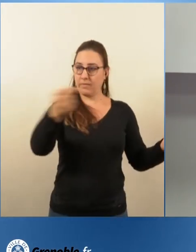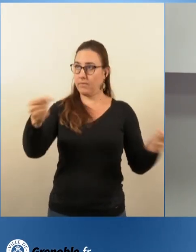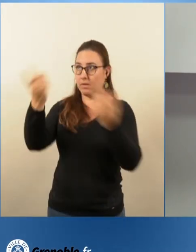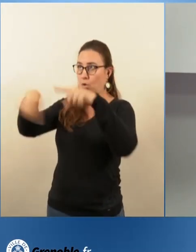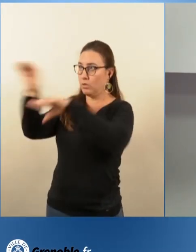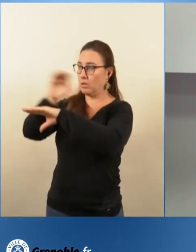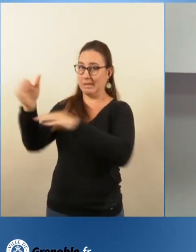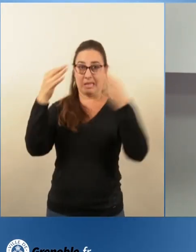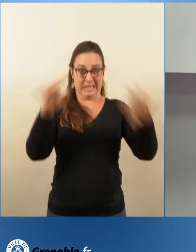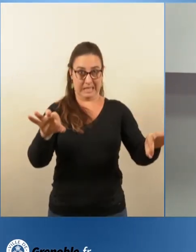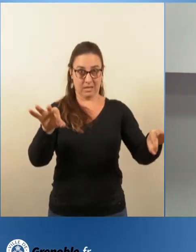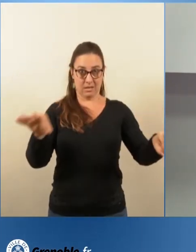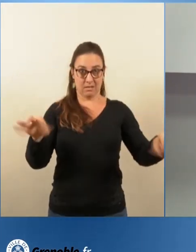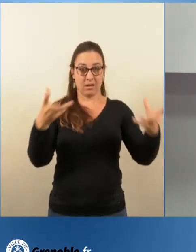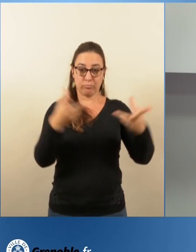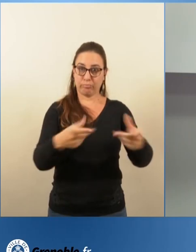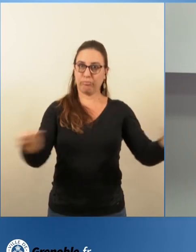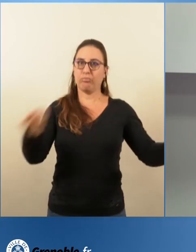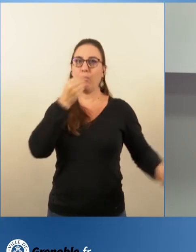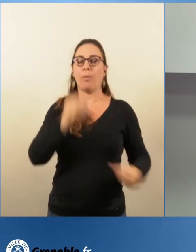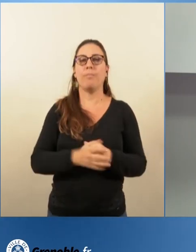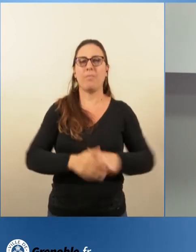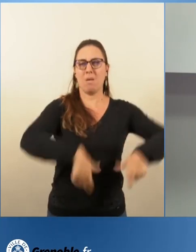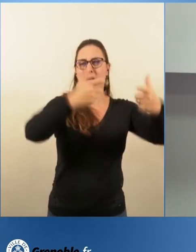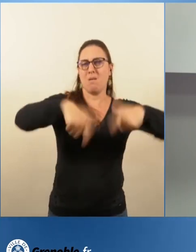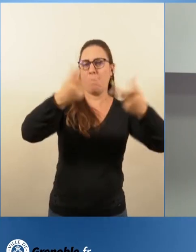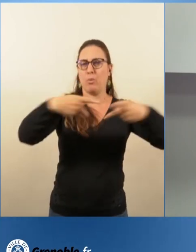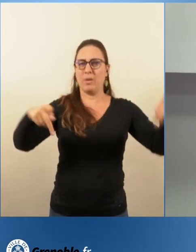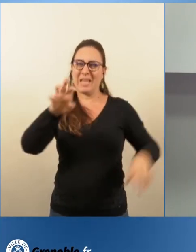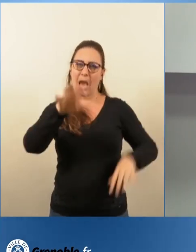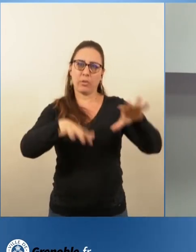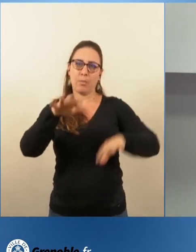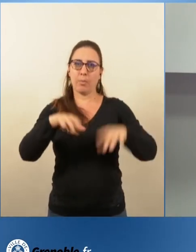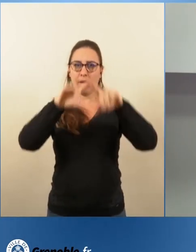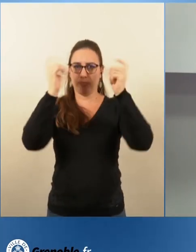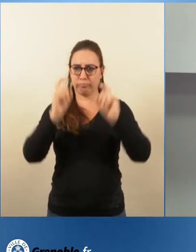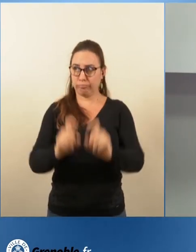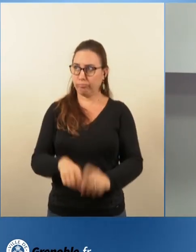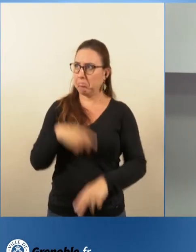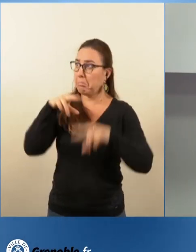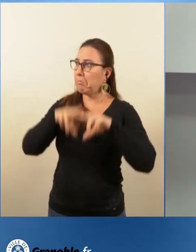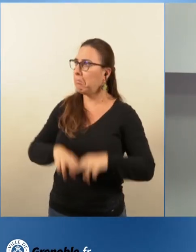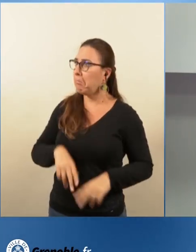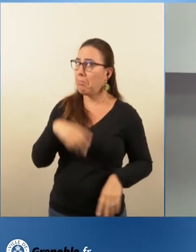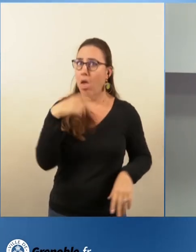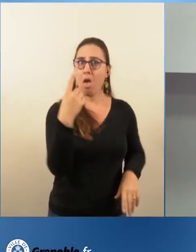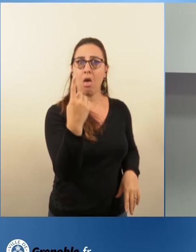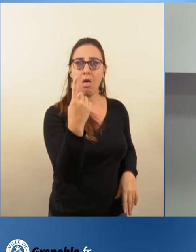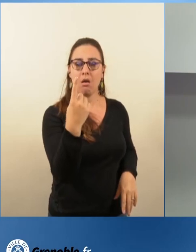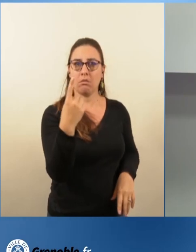de sécurité il y en a plus il y avait une quarantaine de bâtiments publics il en reste maintenant 1